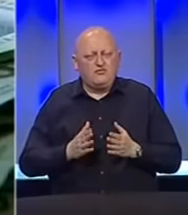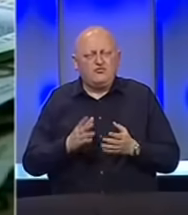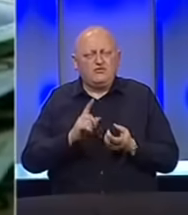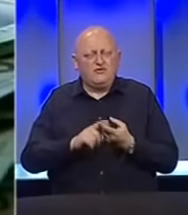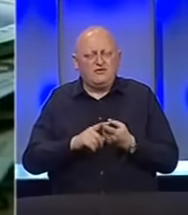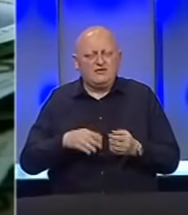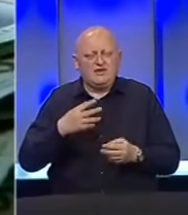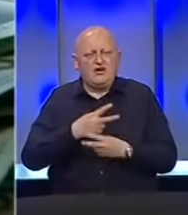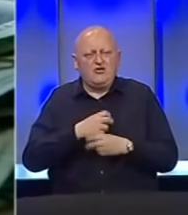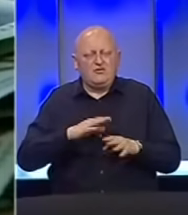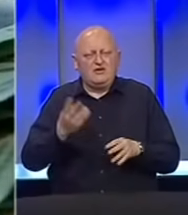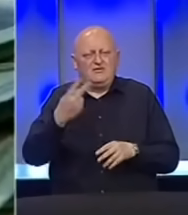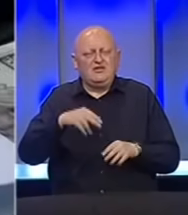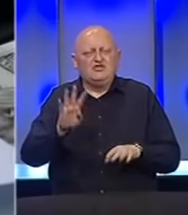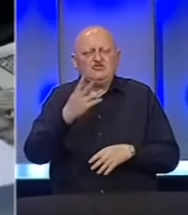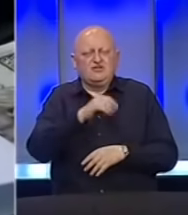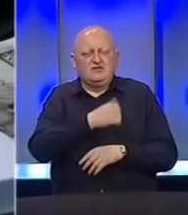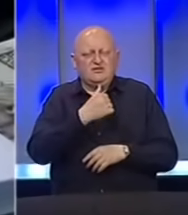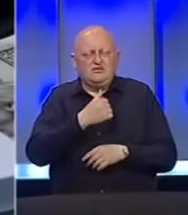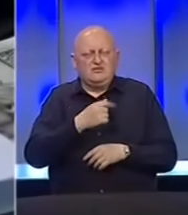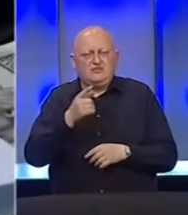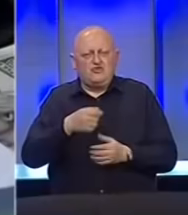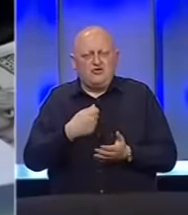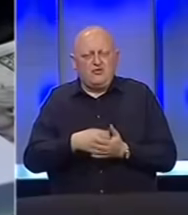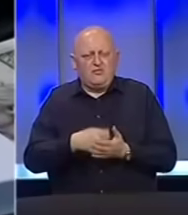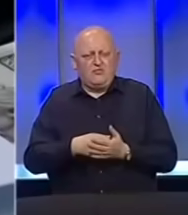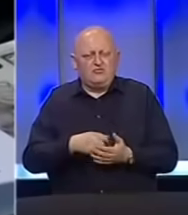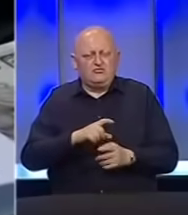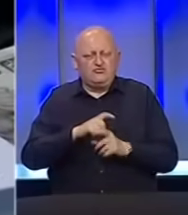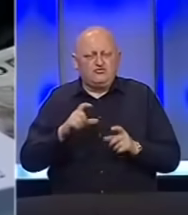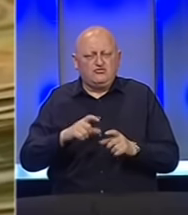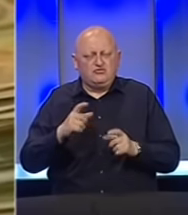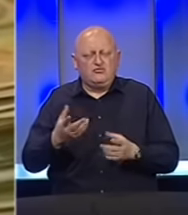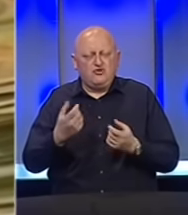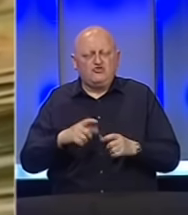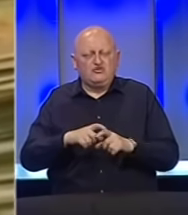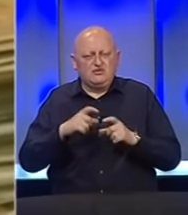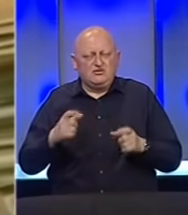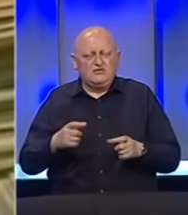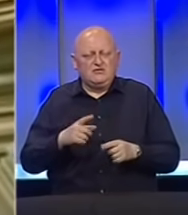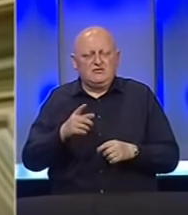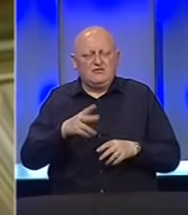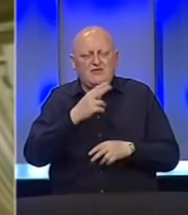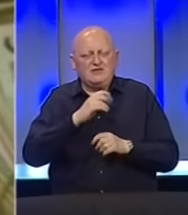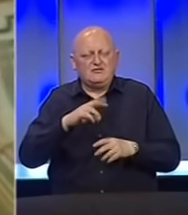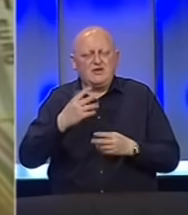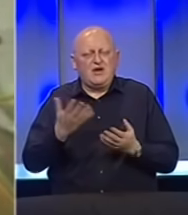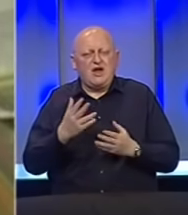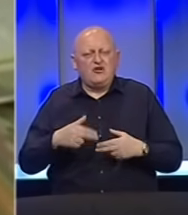Federaciji nakon poplava 2014. godine. I dok plaćamo dug za dug i još se dodatno zadužujemo, vlasti bez odgovora ko će i